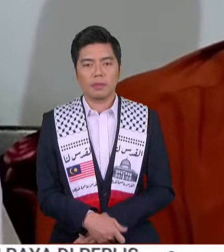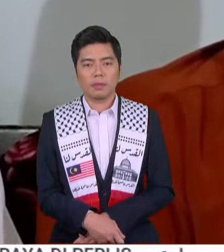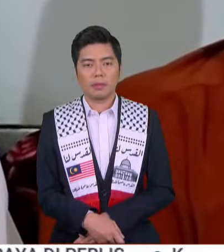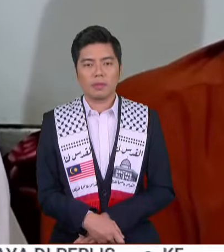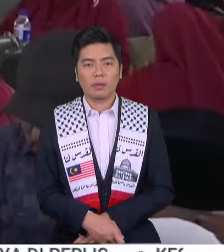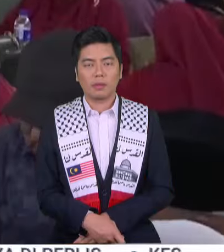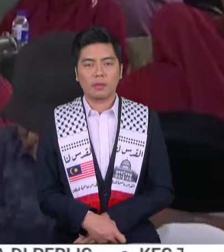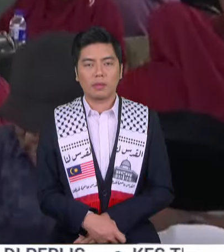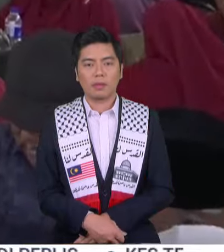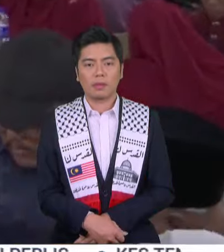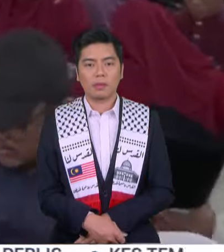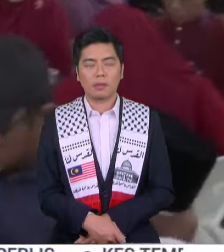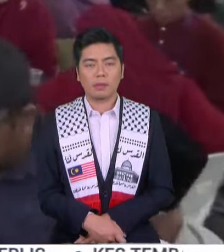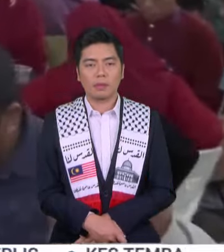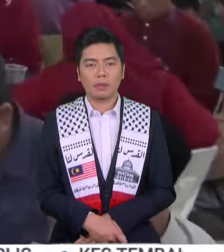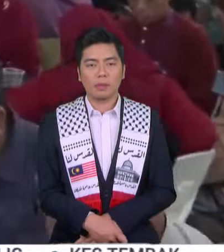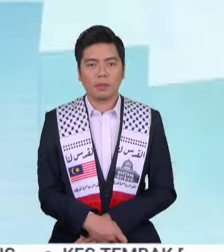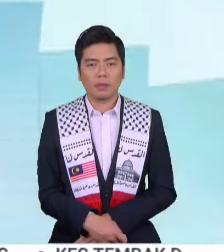oleh semua masyarakat.